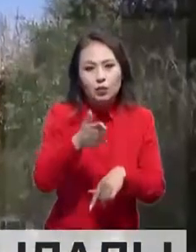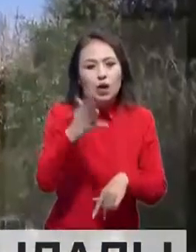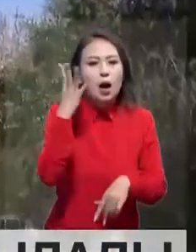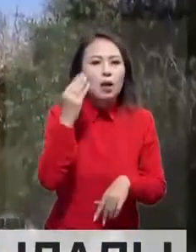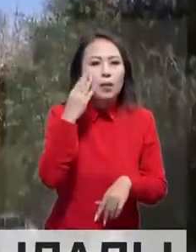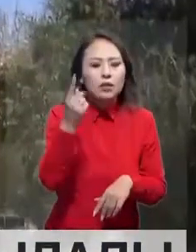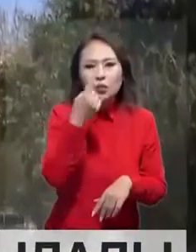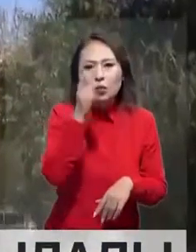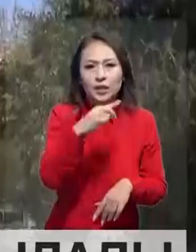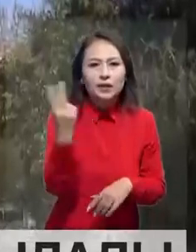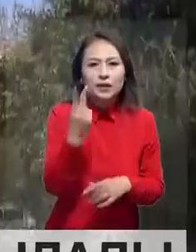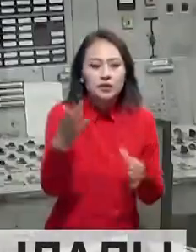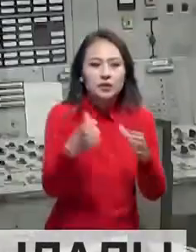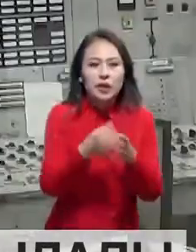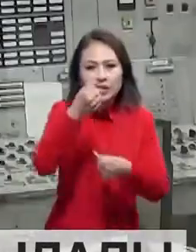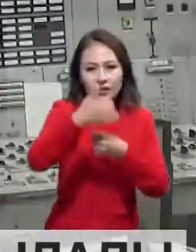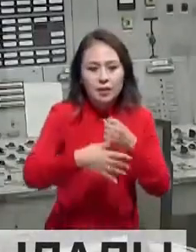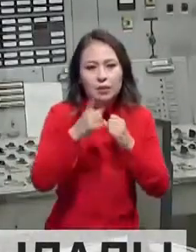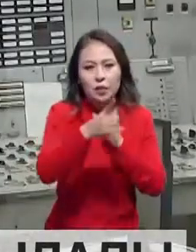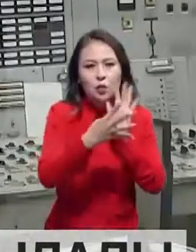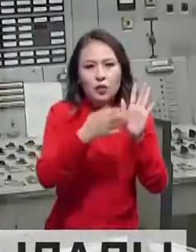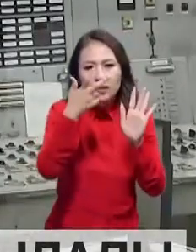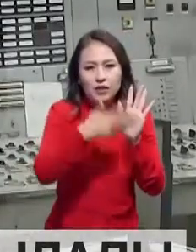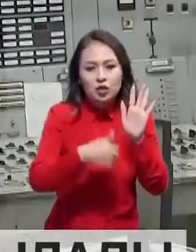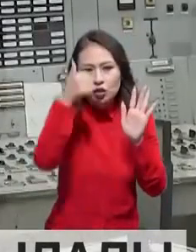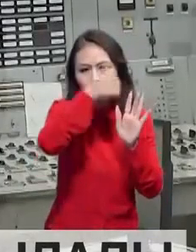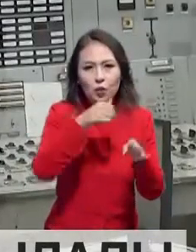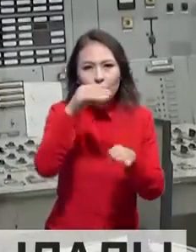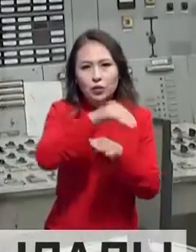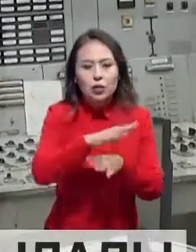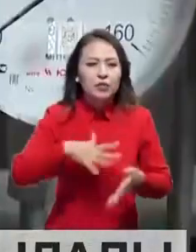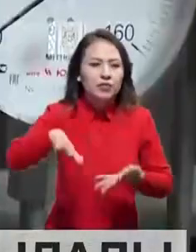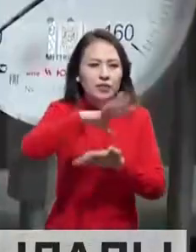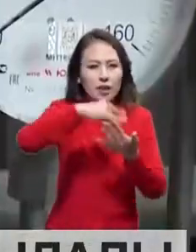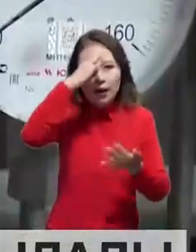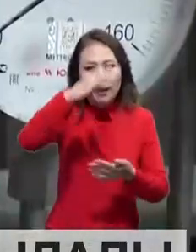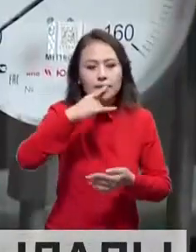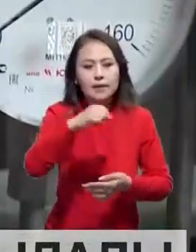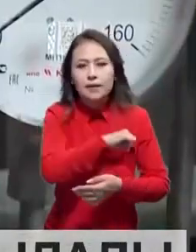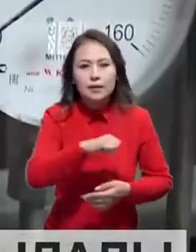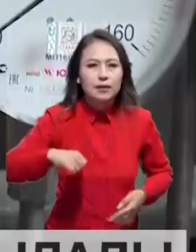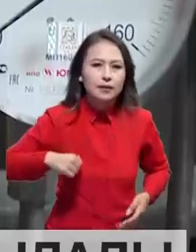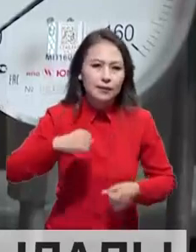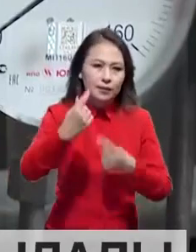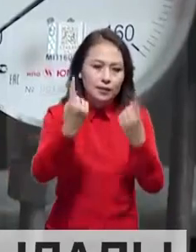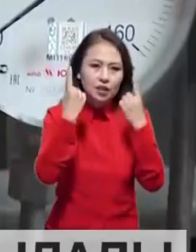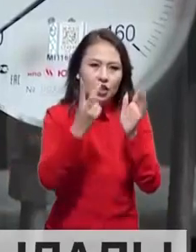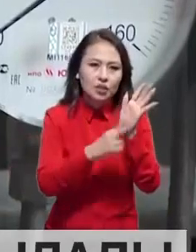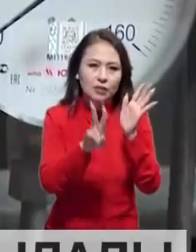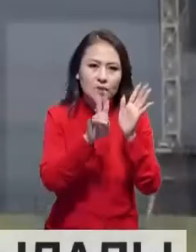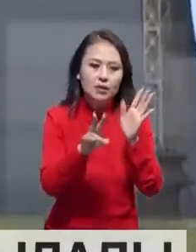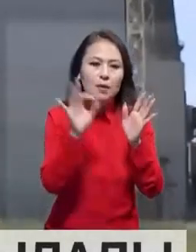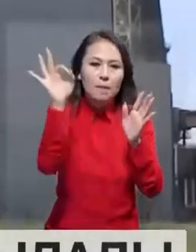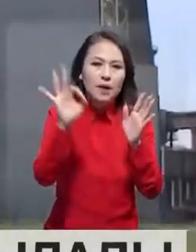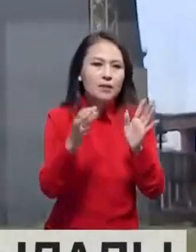нөмір 2-ші жылу электр орталығы 1980 жылы іске қосылды. Күллі Қазақстандағы ең ірі орталықтың 72%-ға